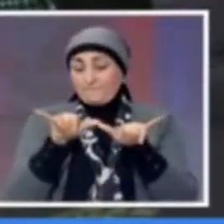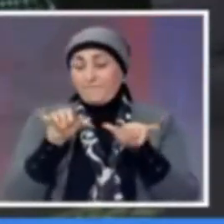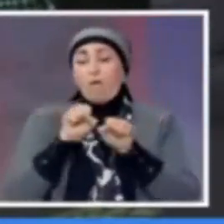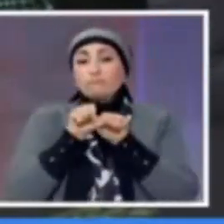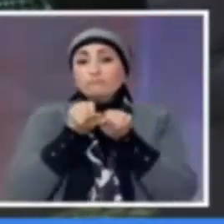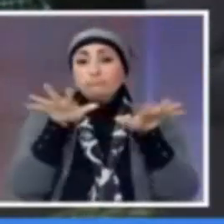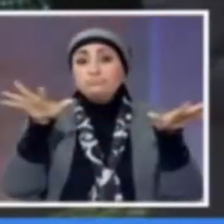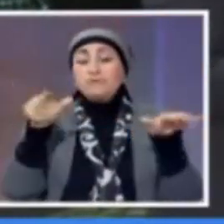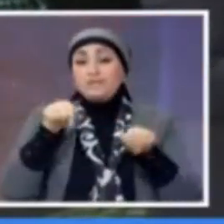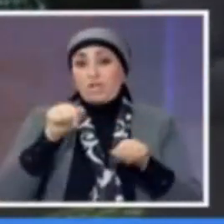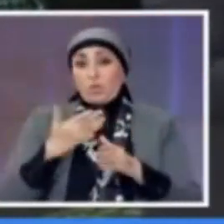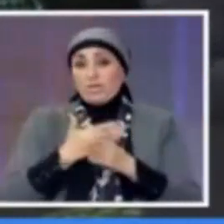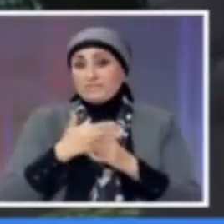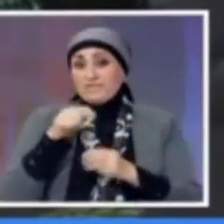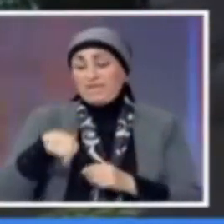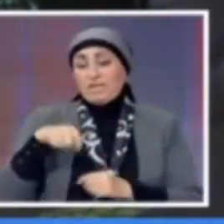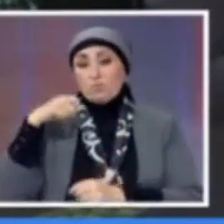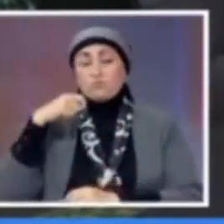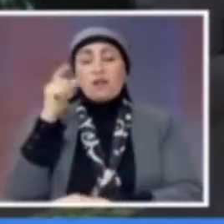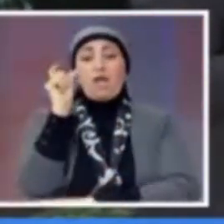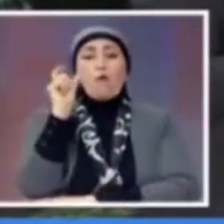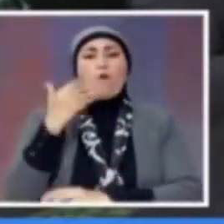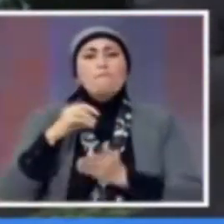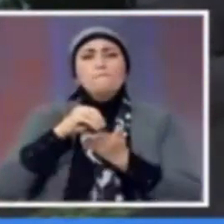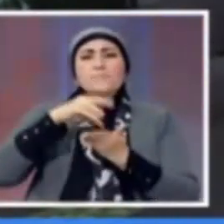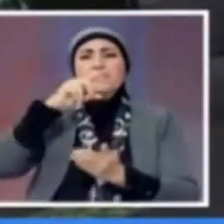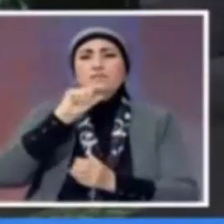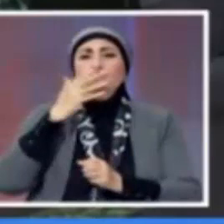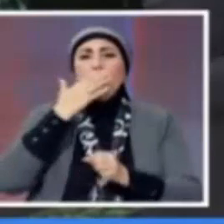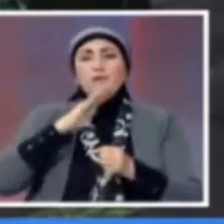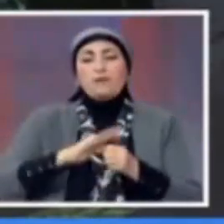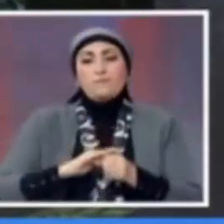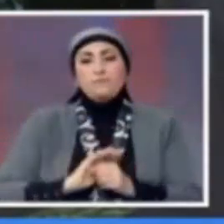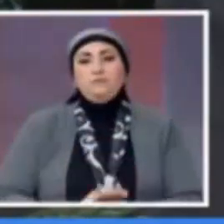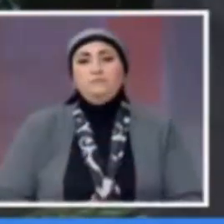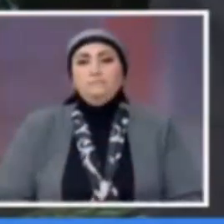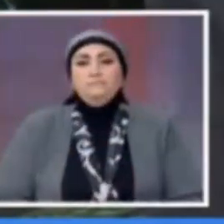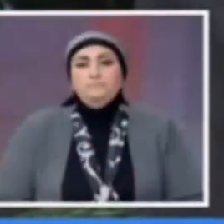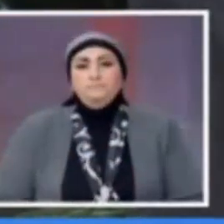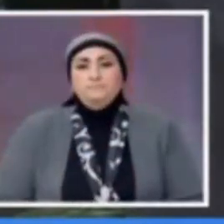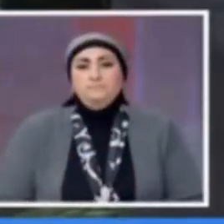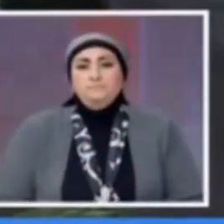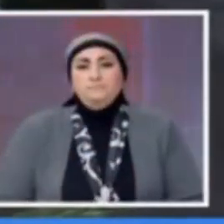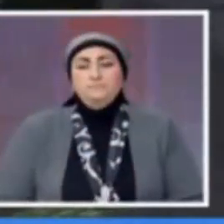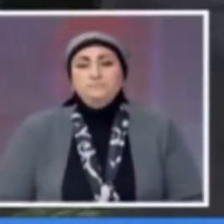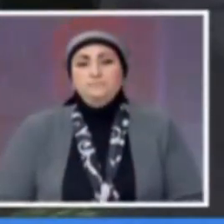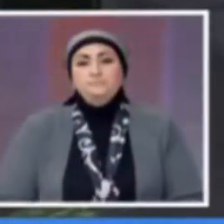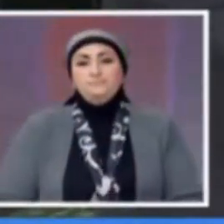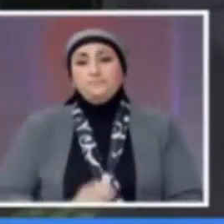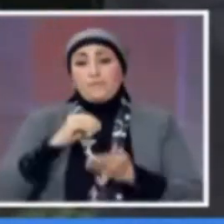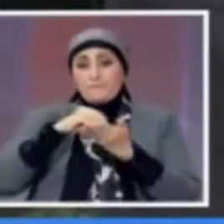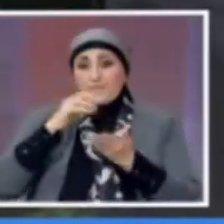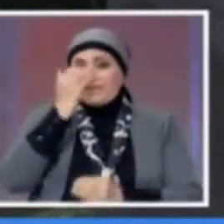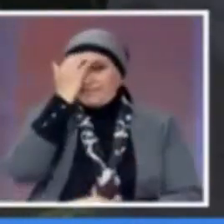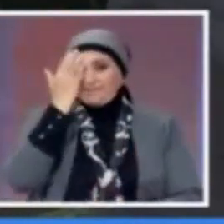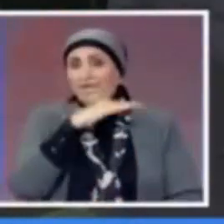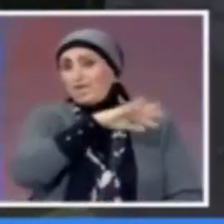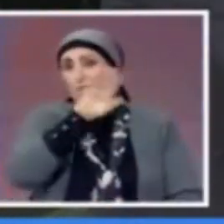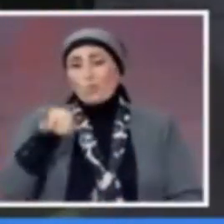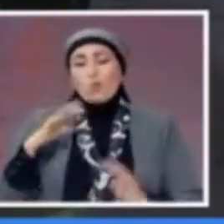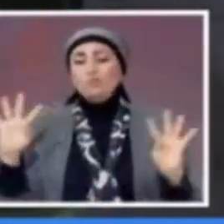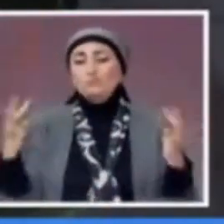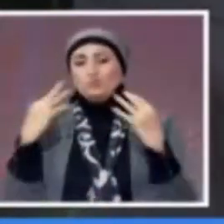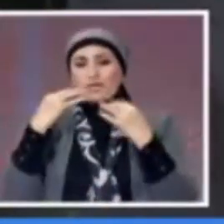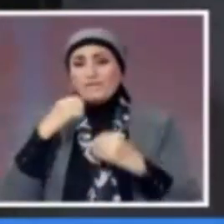الإلكترونية حتى الآن هنا في وزارة الأوقاف منذ بداية الشهر الكريم؟ بداية تحية للسادة